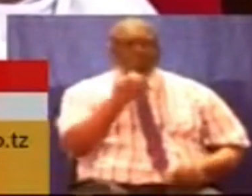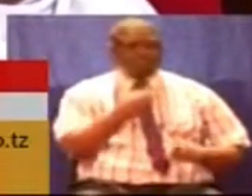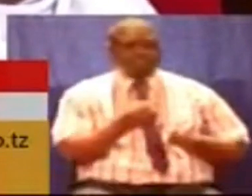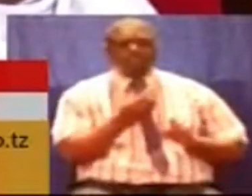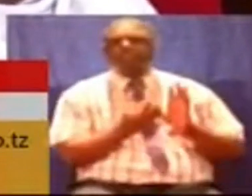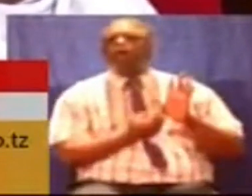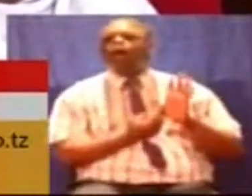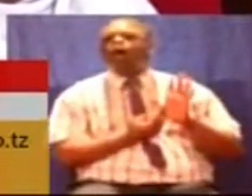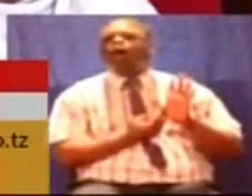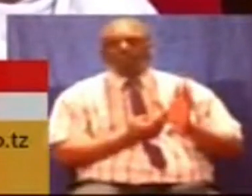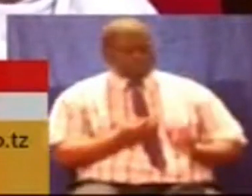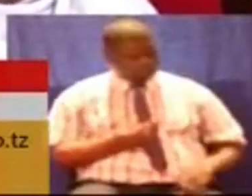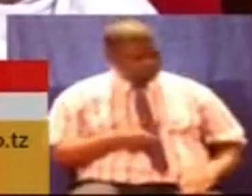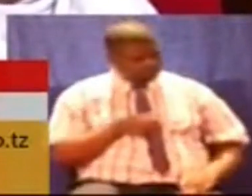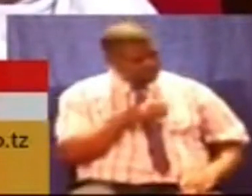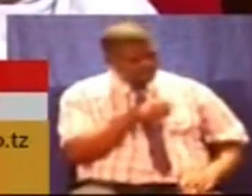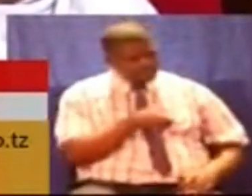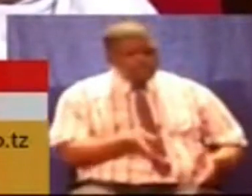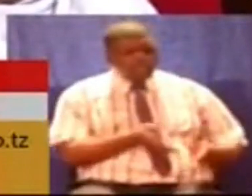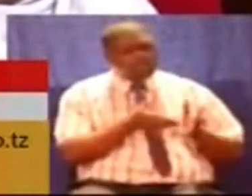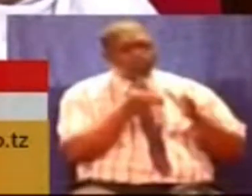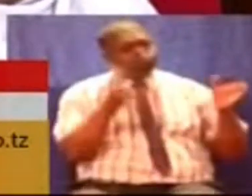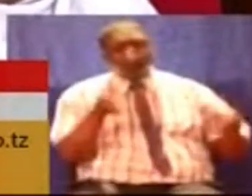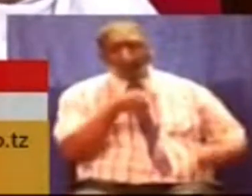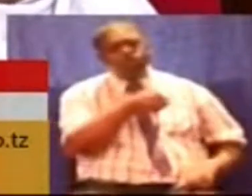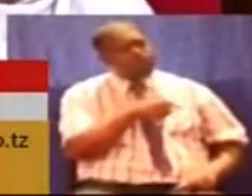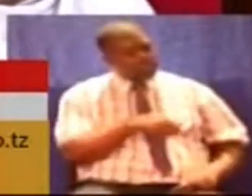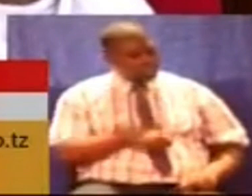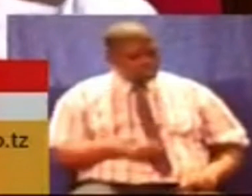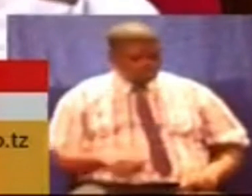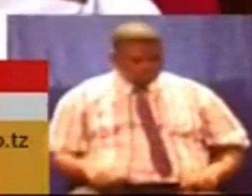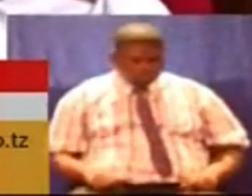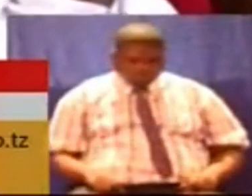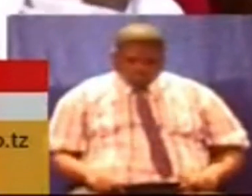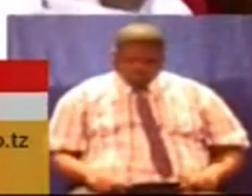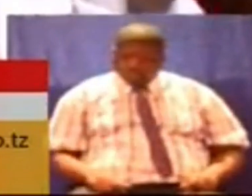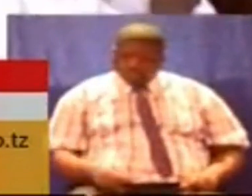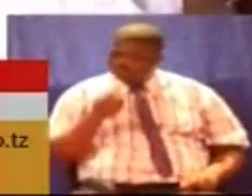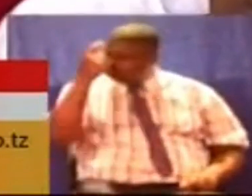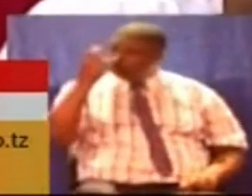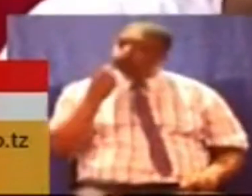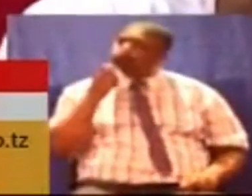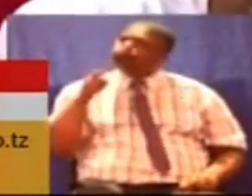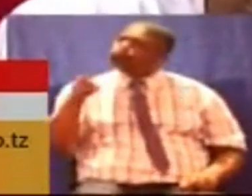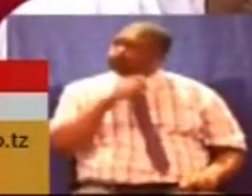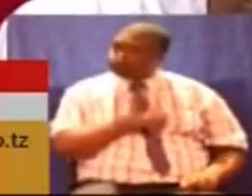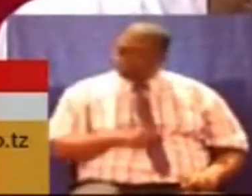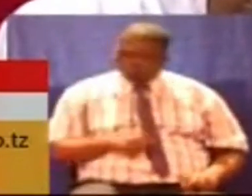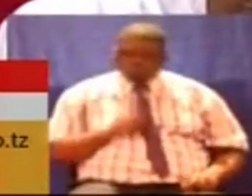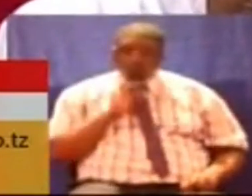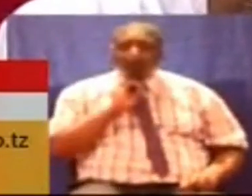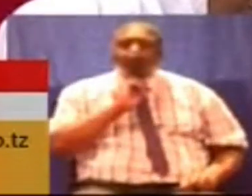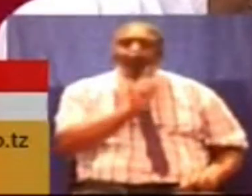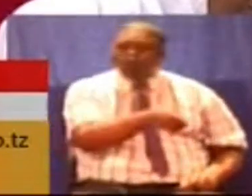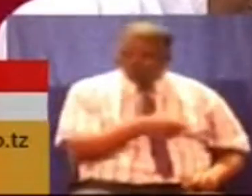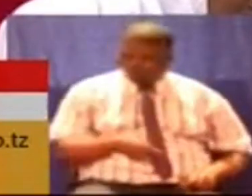milioni 600 za Tanzania shillings. Kwa kweli haya ni maendeleo makubwa ambayo hatukuyatarajia. Sasa jiulize, uongo wale